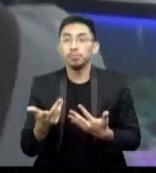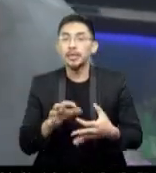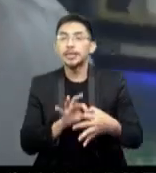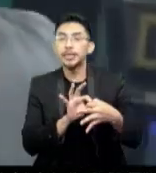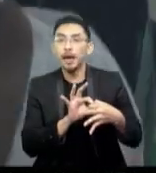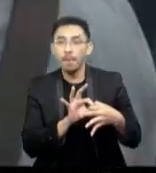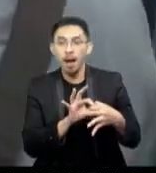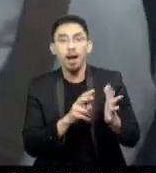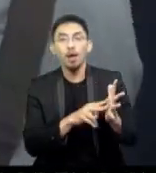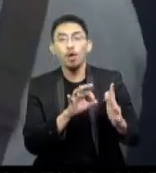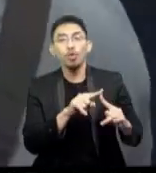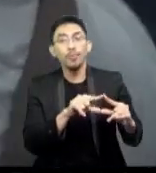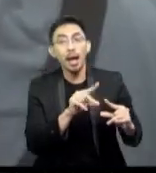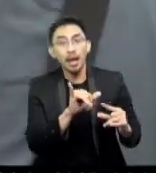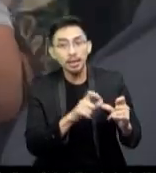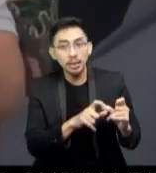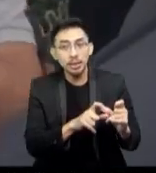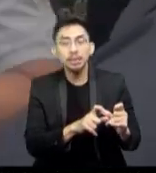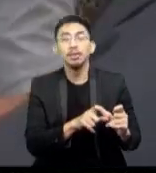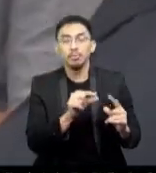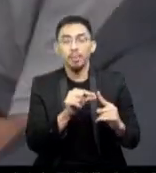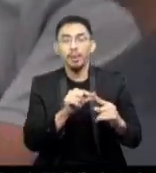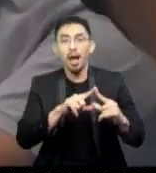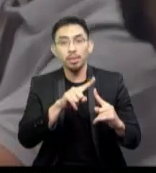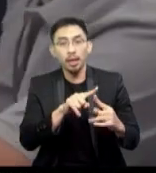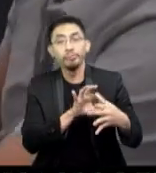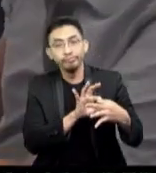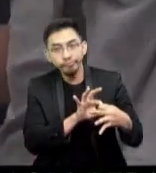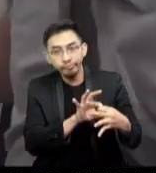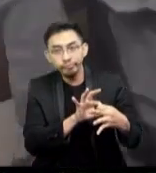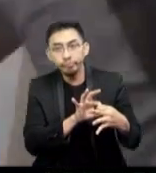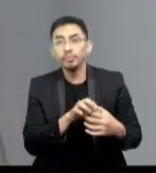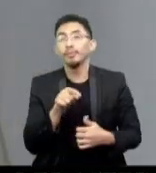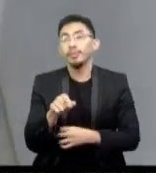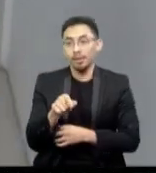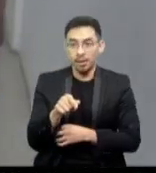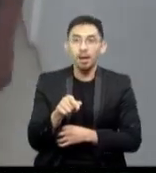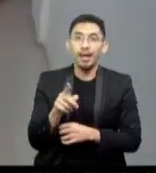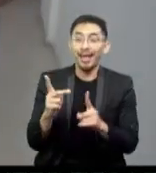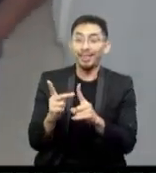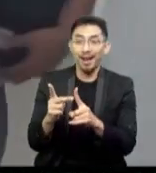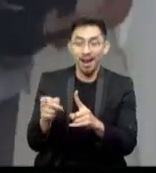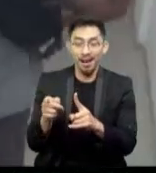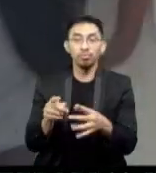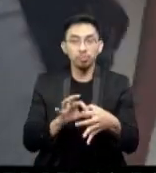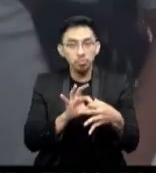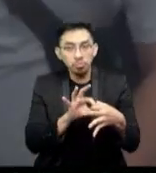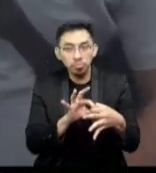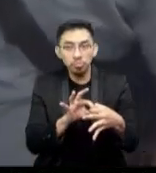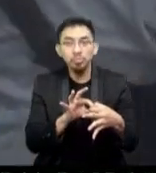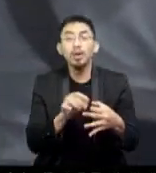notaris dan PPAT di Surabaya, Alexandra Prudentiana Winjodikdo. Dalam kasus ini, Alexandra sudah lebih